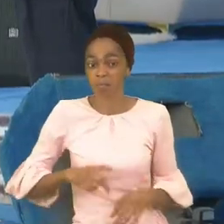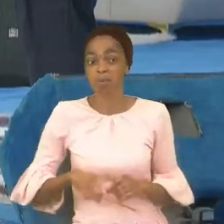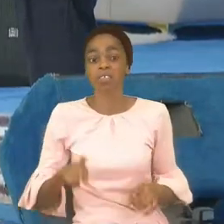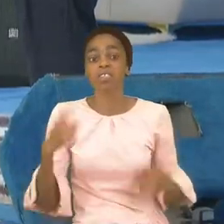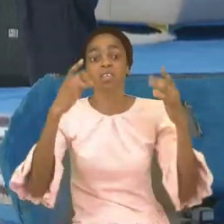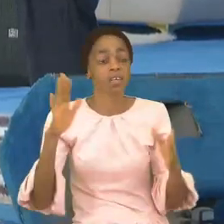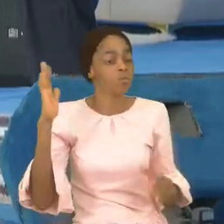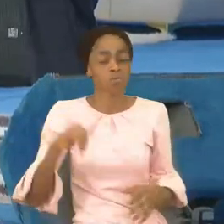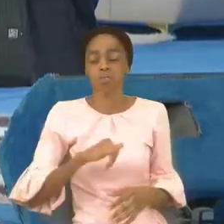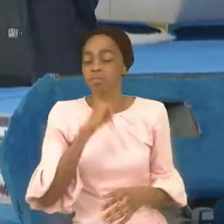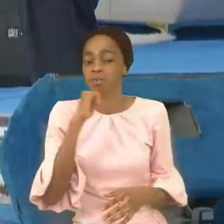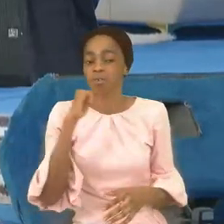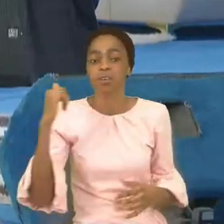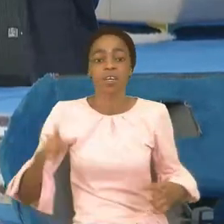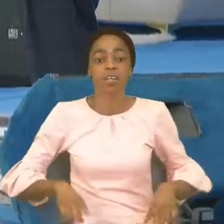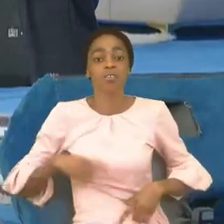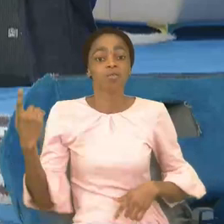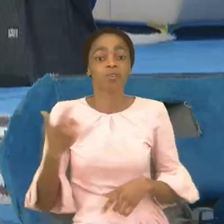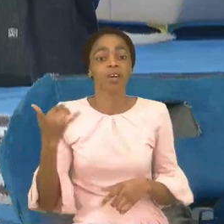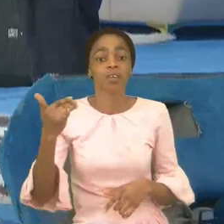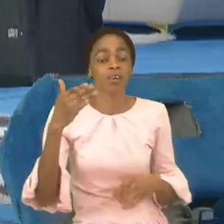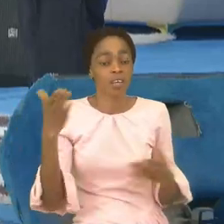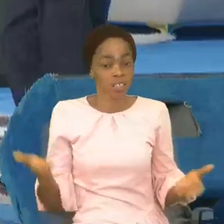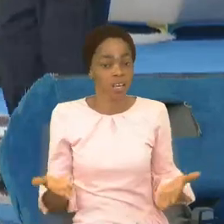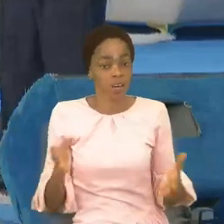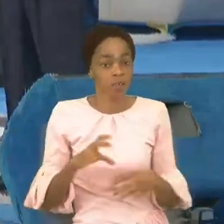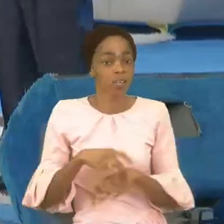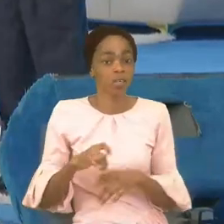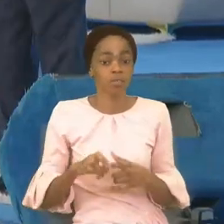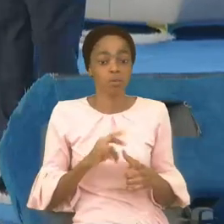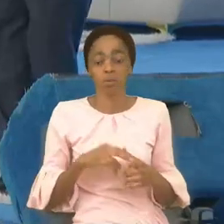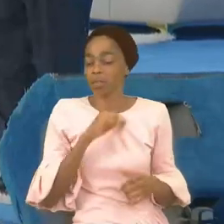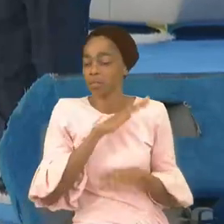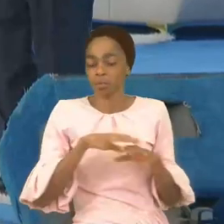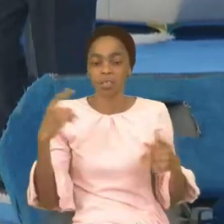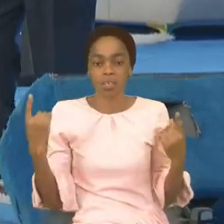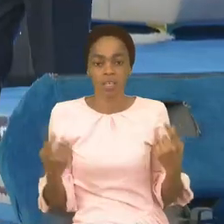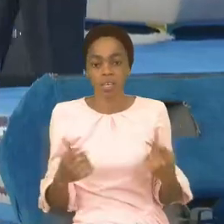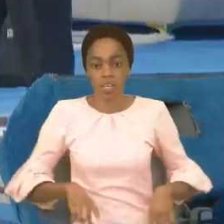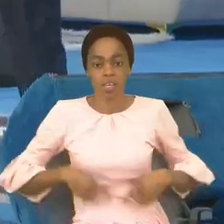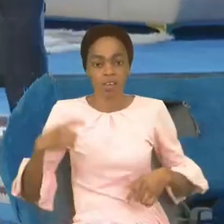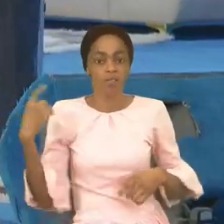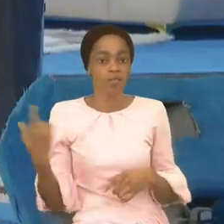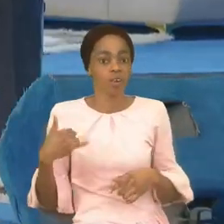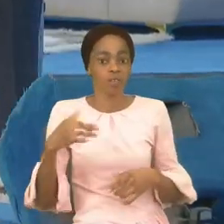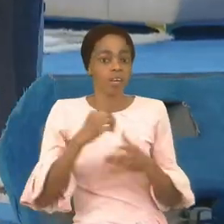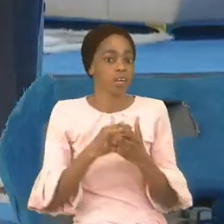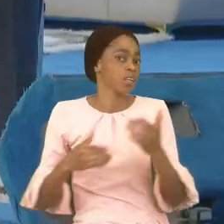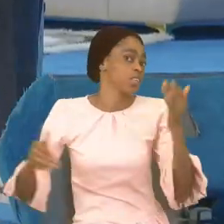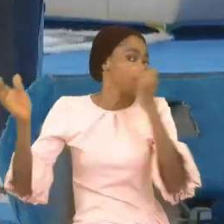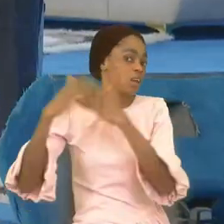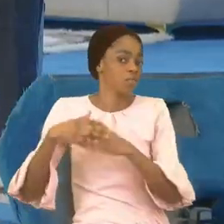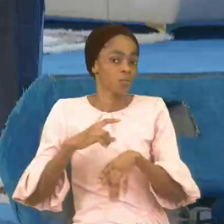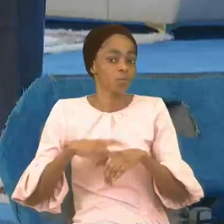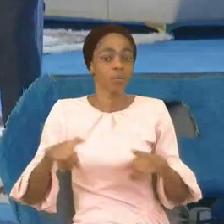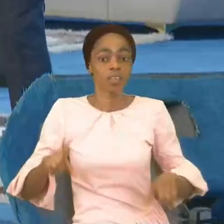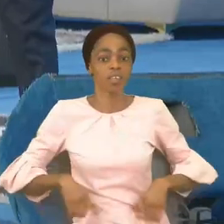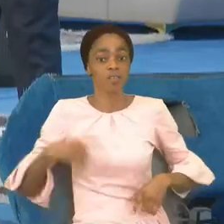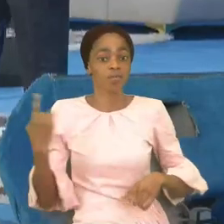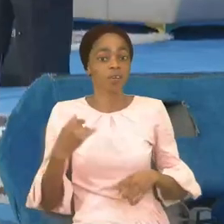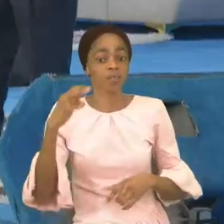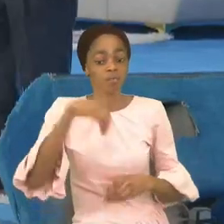la terre et ne vivent pas éternellement là où Dieu a préparé pour les siens. Ils vivent éternellement de l'autre